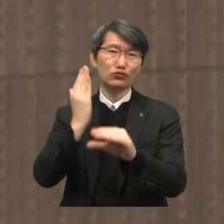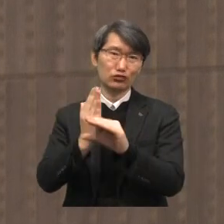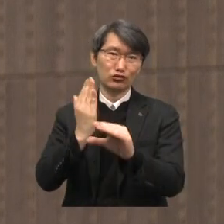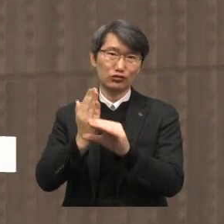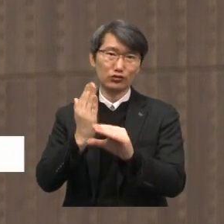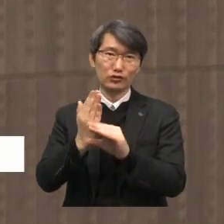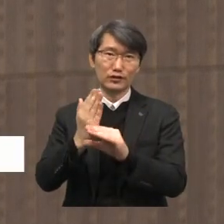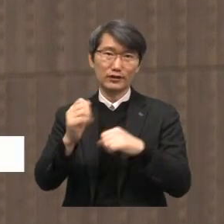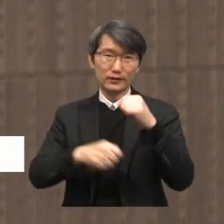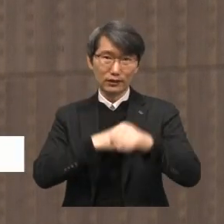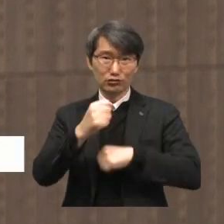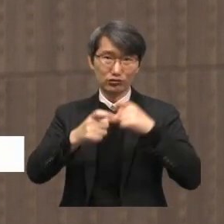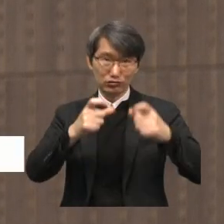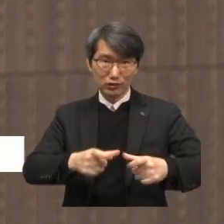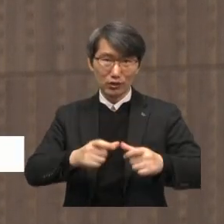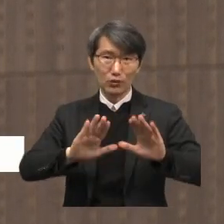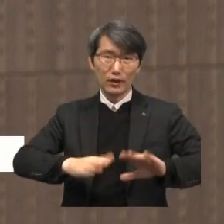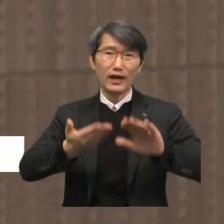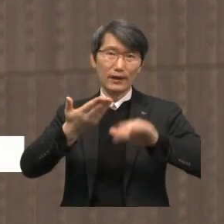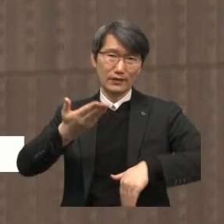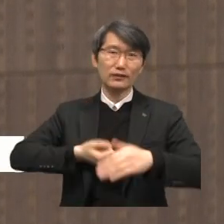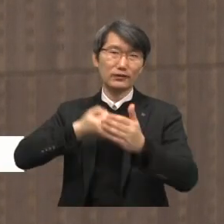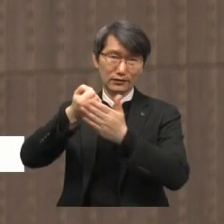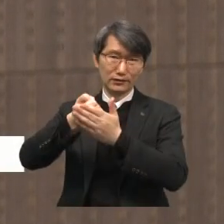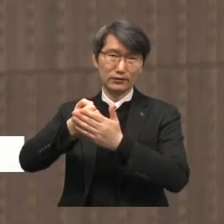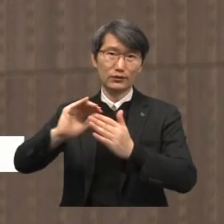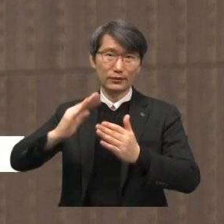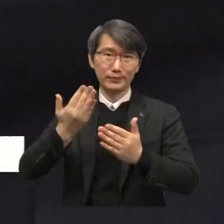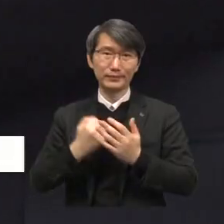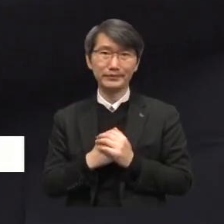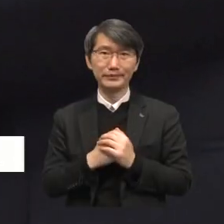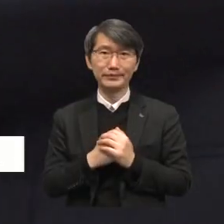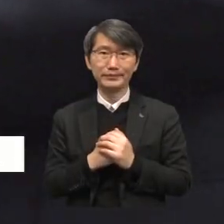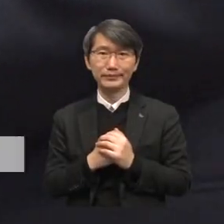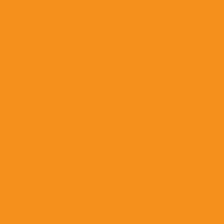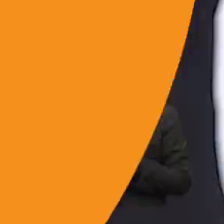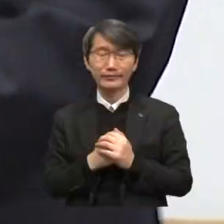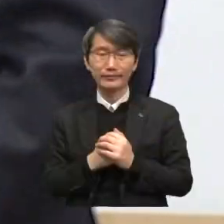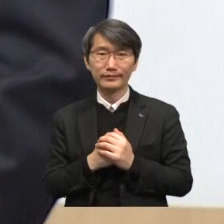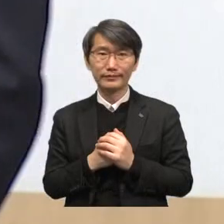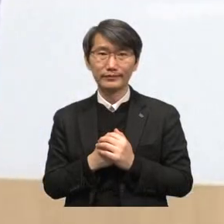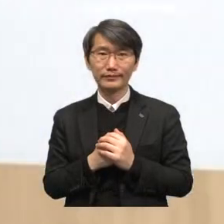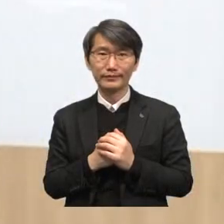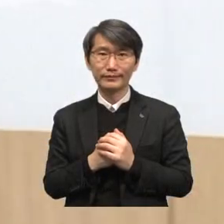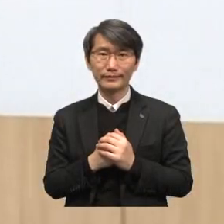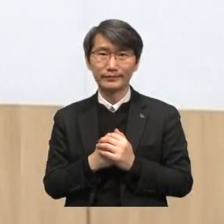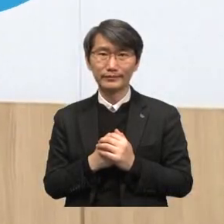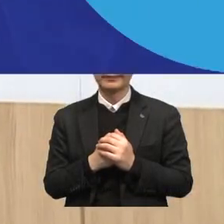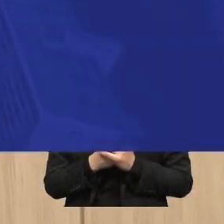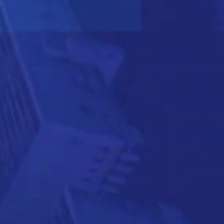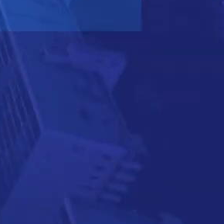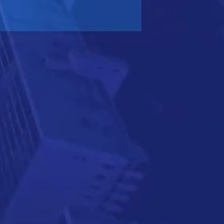경자구역 신청 결과는 올 하반기에 발표될 예정입니다 딜라이브 뉴스